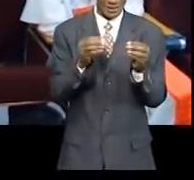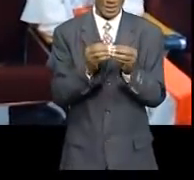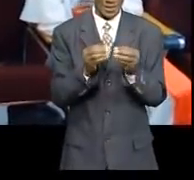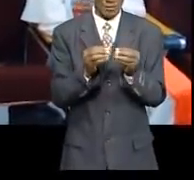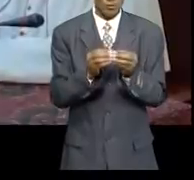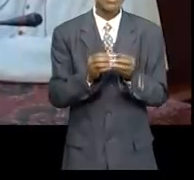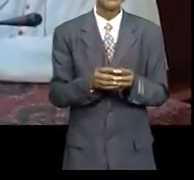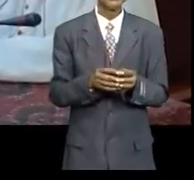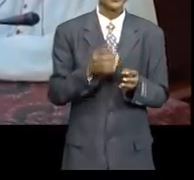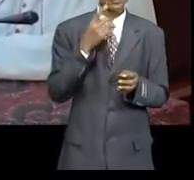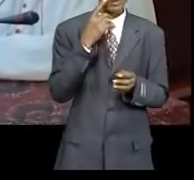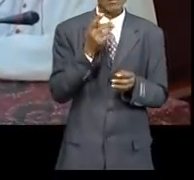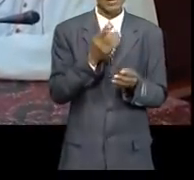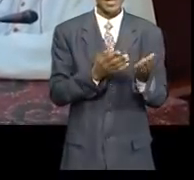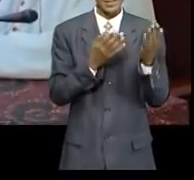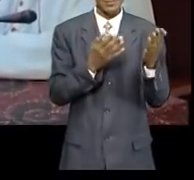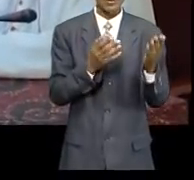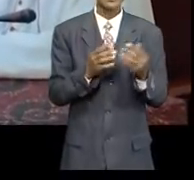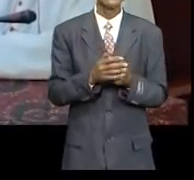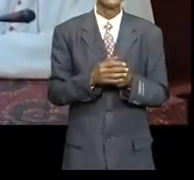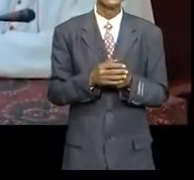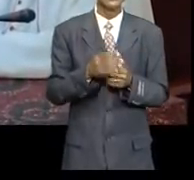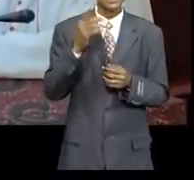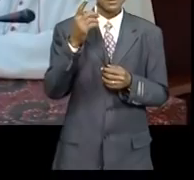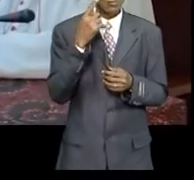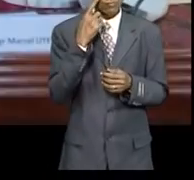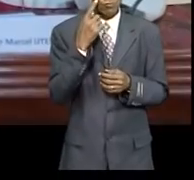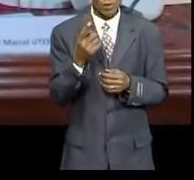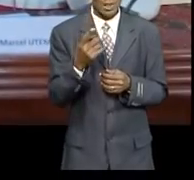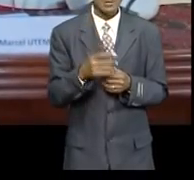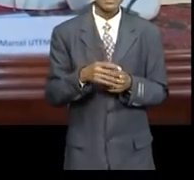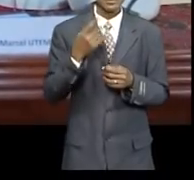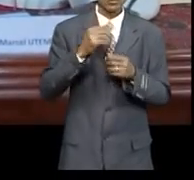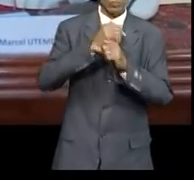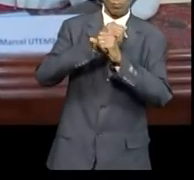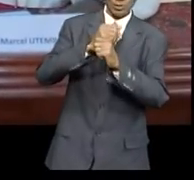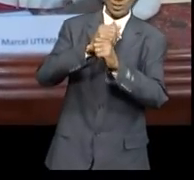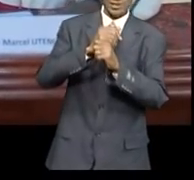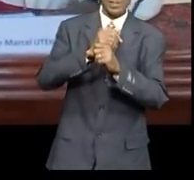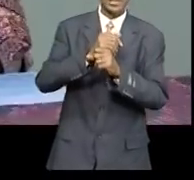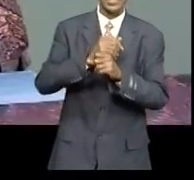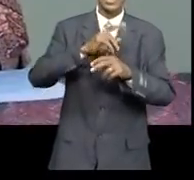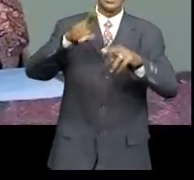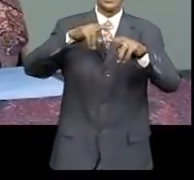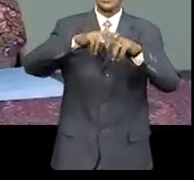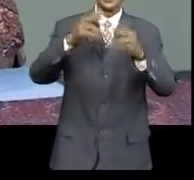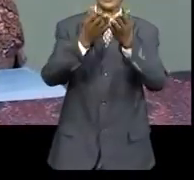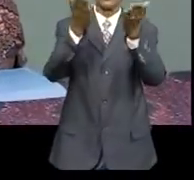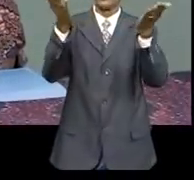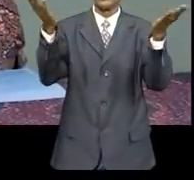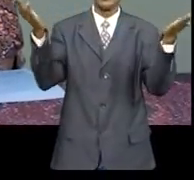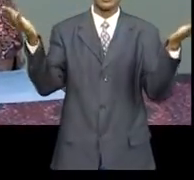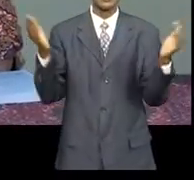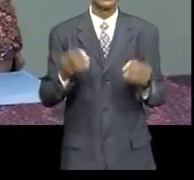la nécessité pour l'Église catholique de s'engager en faveur de la protection de la nature. Il a été question, lors de cette session,